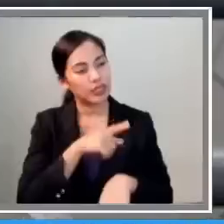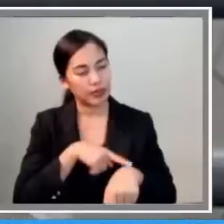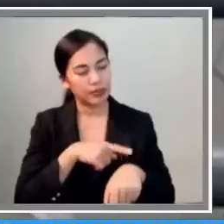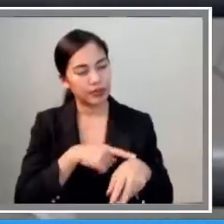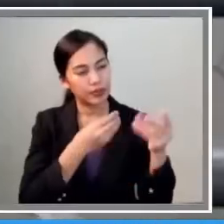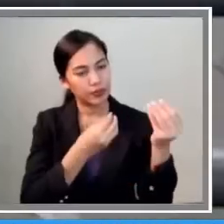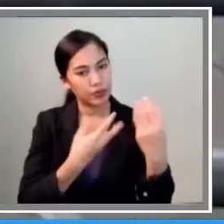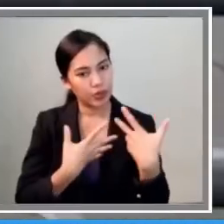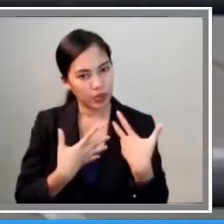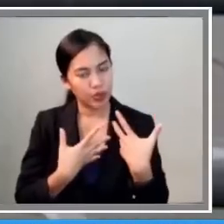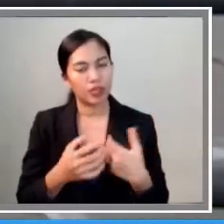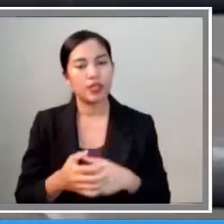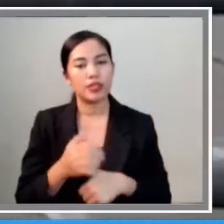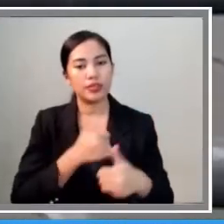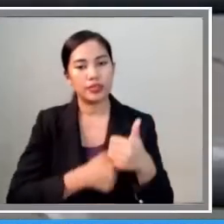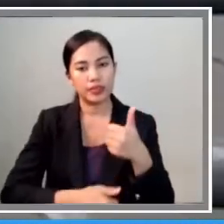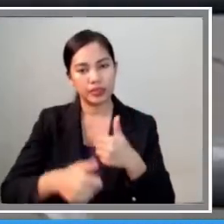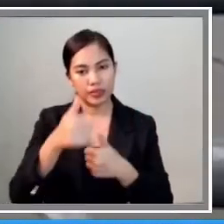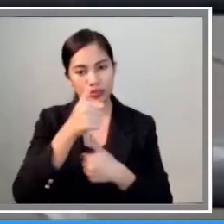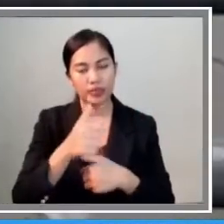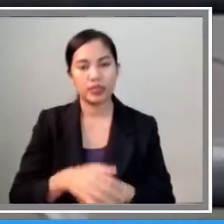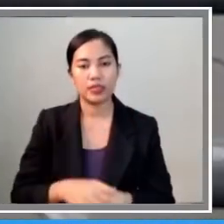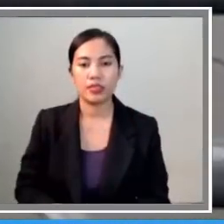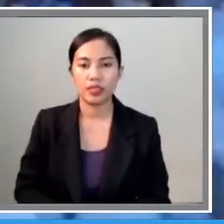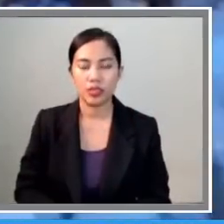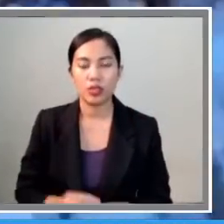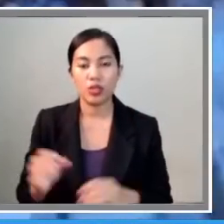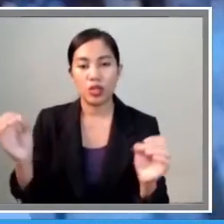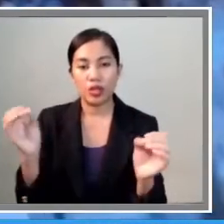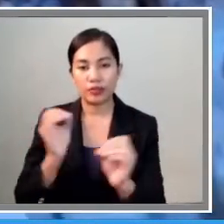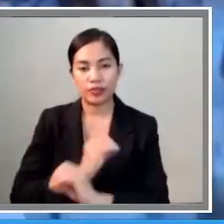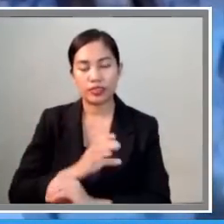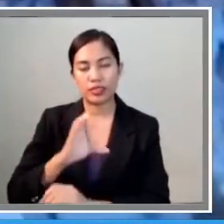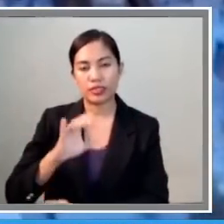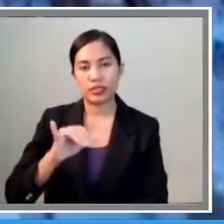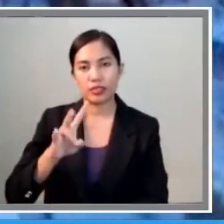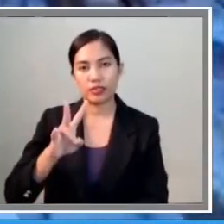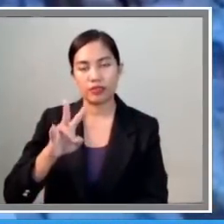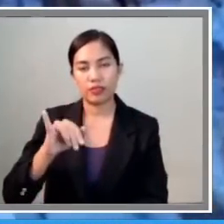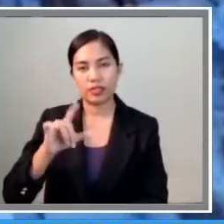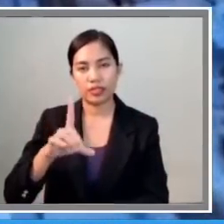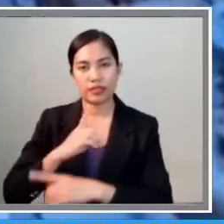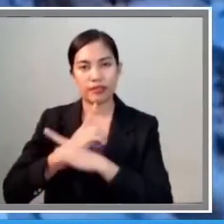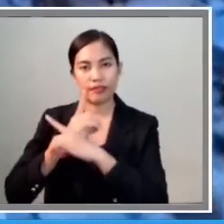ng Operations Sections, Office of Civil Defense, Cordillera Administrative Region.